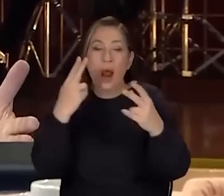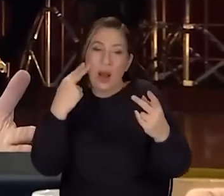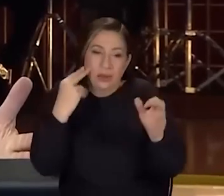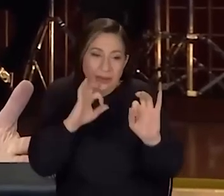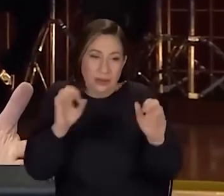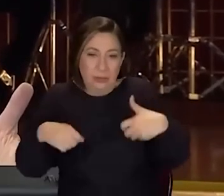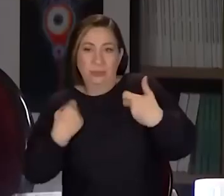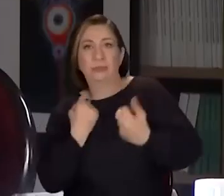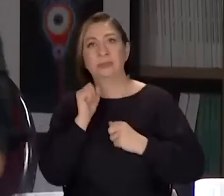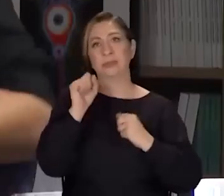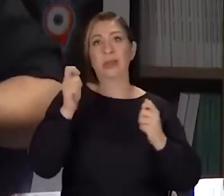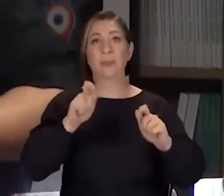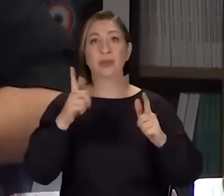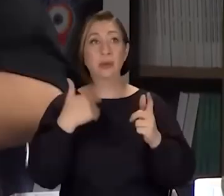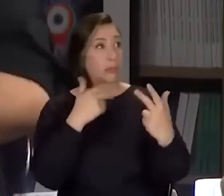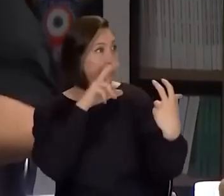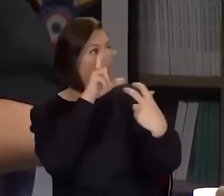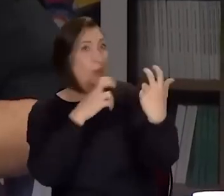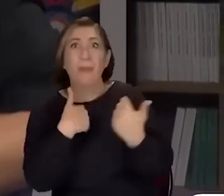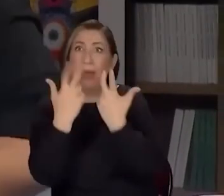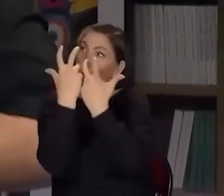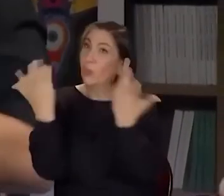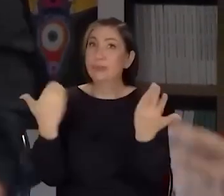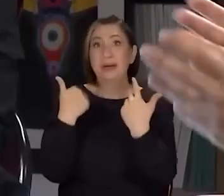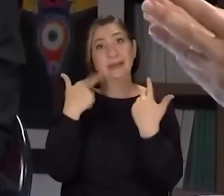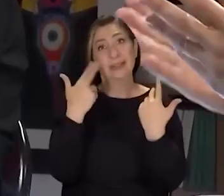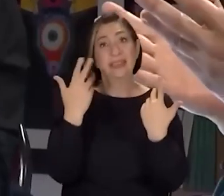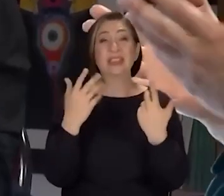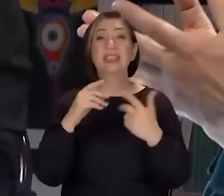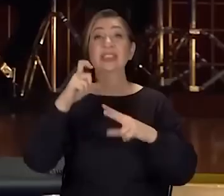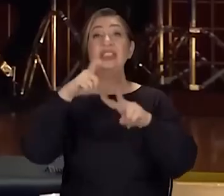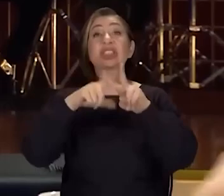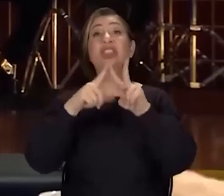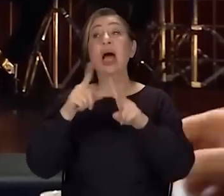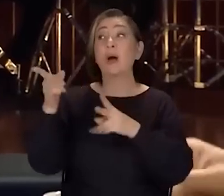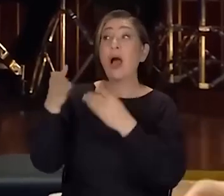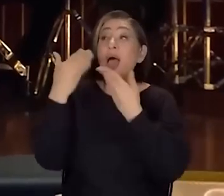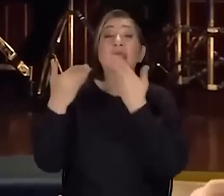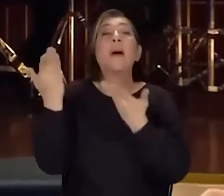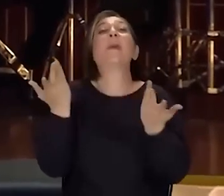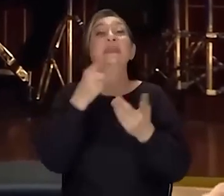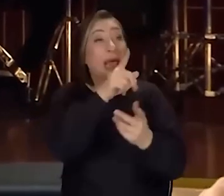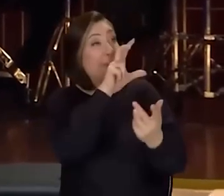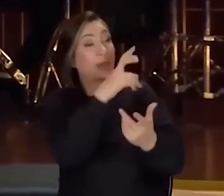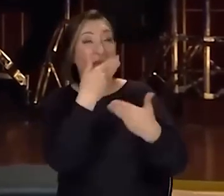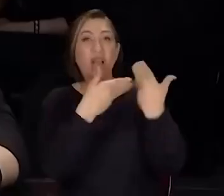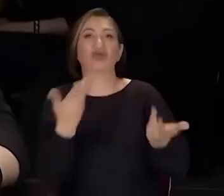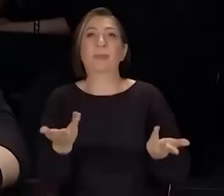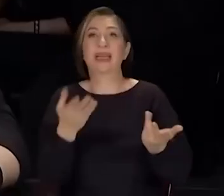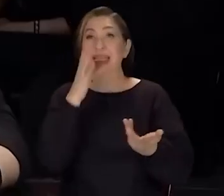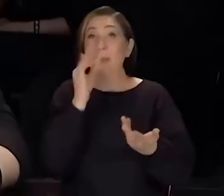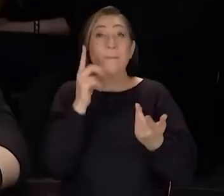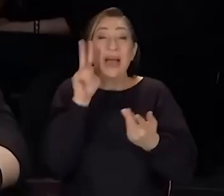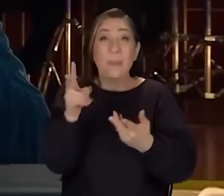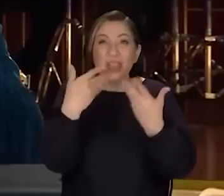Ahlaksız hareketler yapmak lazım. Niye bana bakarak efendim ben yine... Ya Can Goks'a bakıp anlatılacak bir durum yok. Sana bakıp anlatacağım. Kime